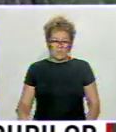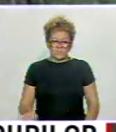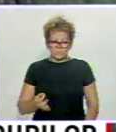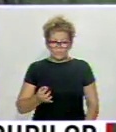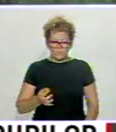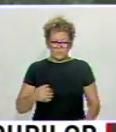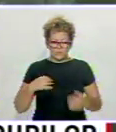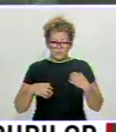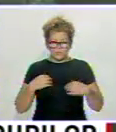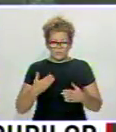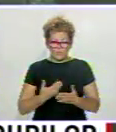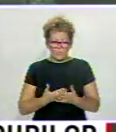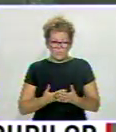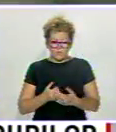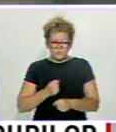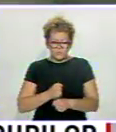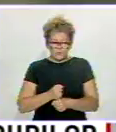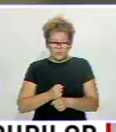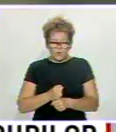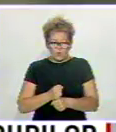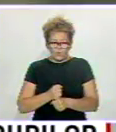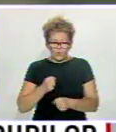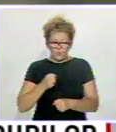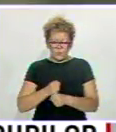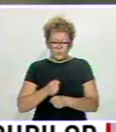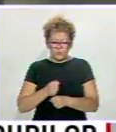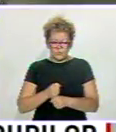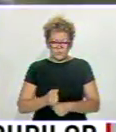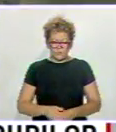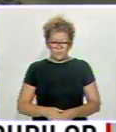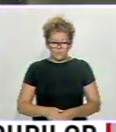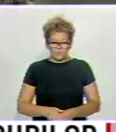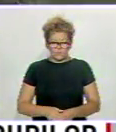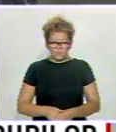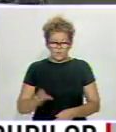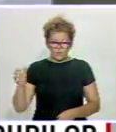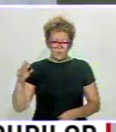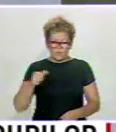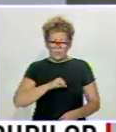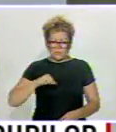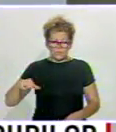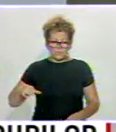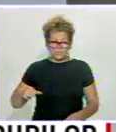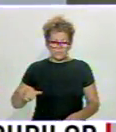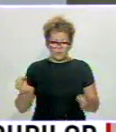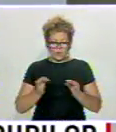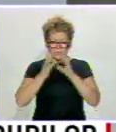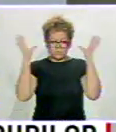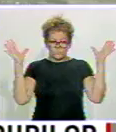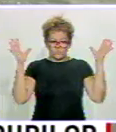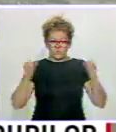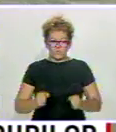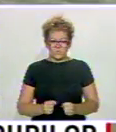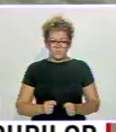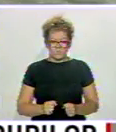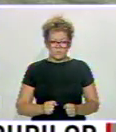ceea ce au făcut muncitorii, mai ales că unii tei aveau și o jumătate de secol. De altfel, în corabia nu este prima minune când vorbim de